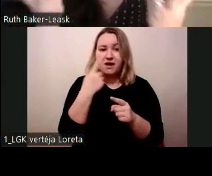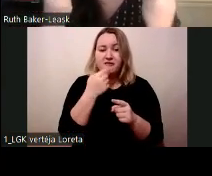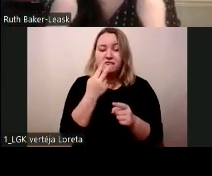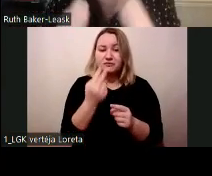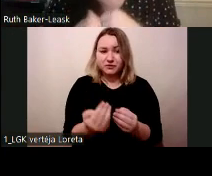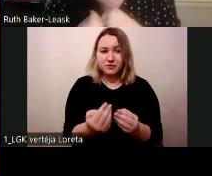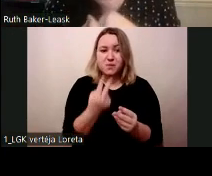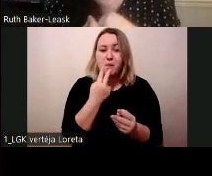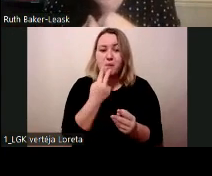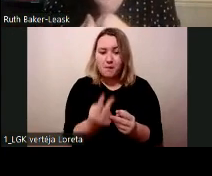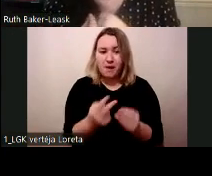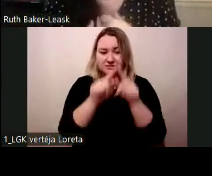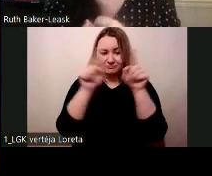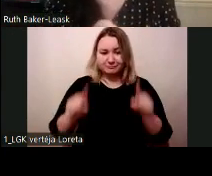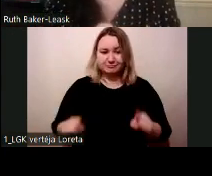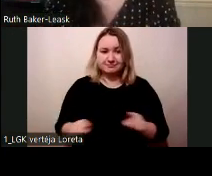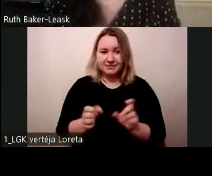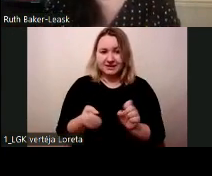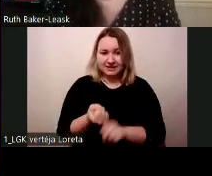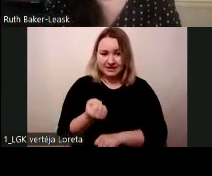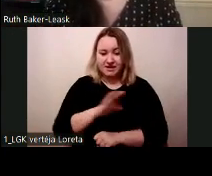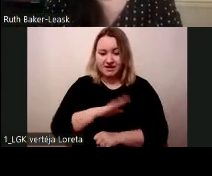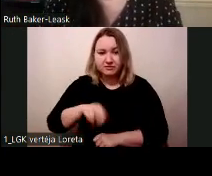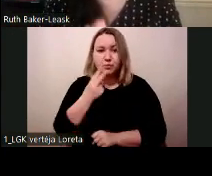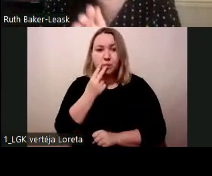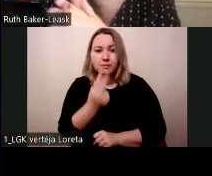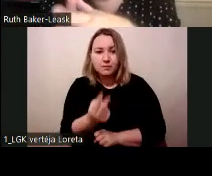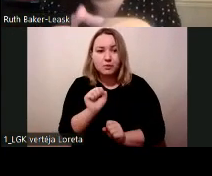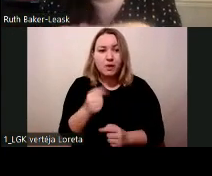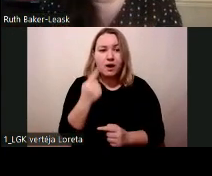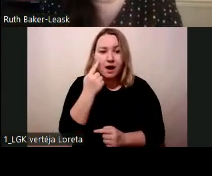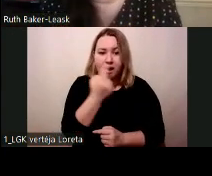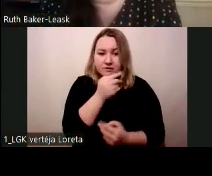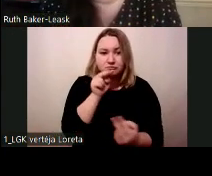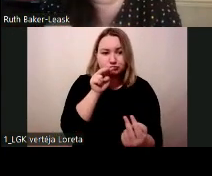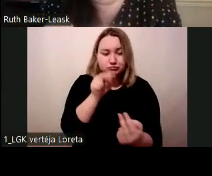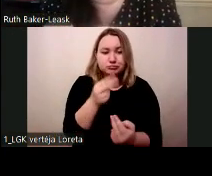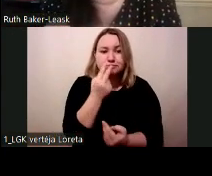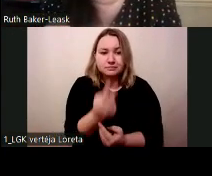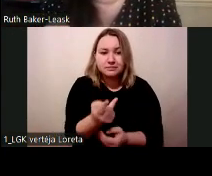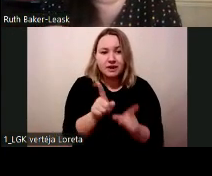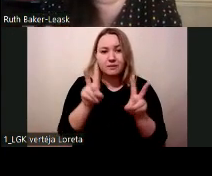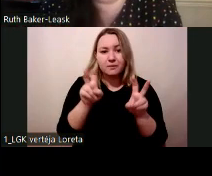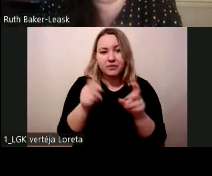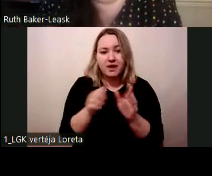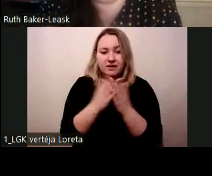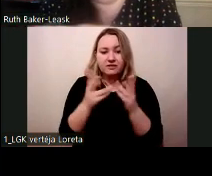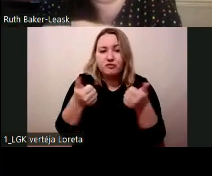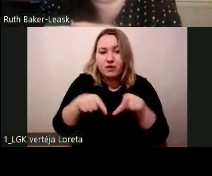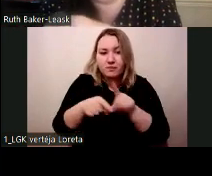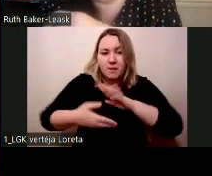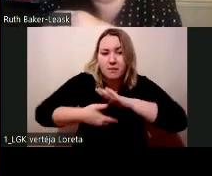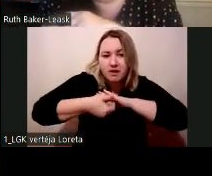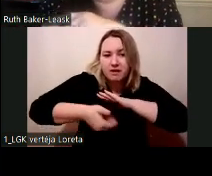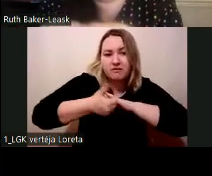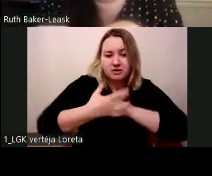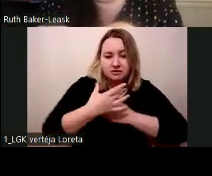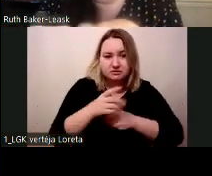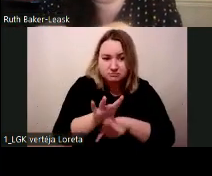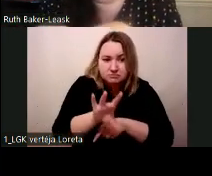sakant, į vaikus. Yra akistata ir tos knygos turi kviesti vaikus. Ir taigi tai